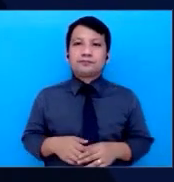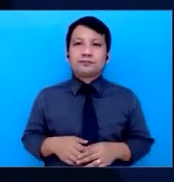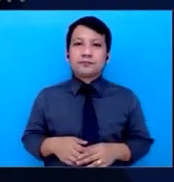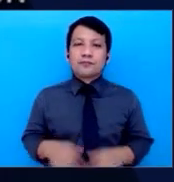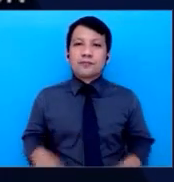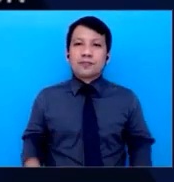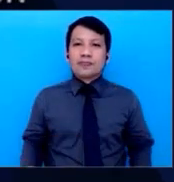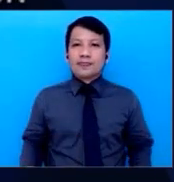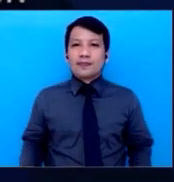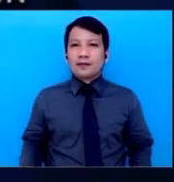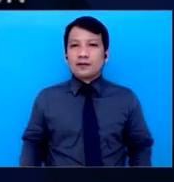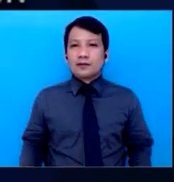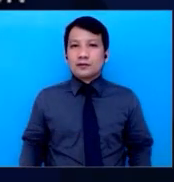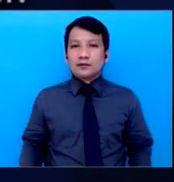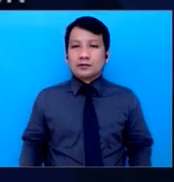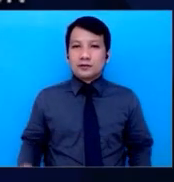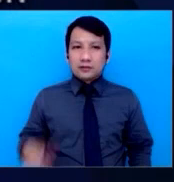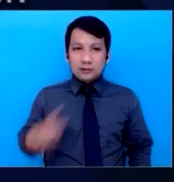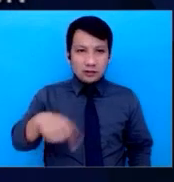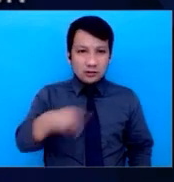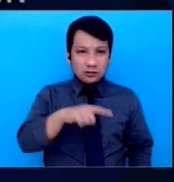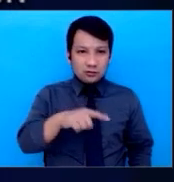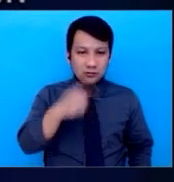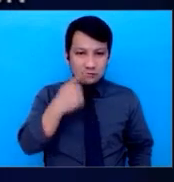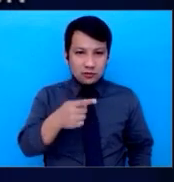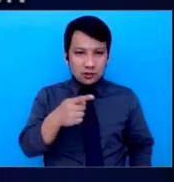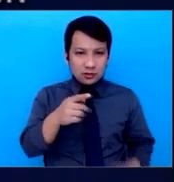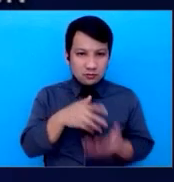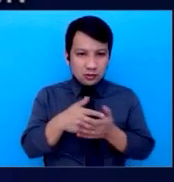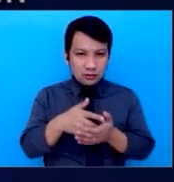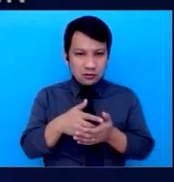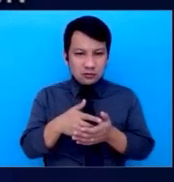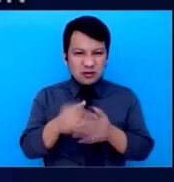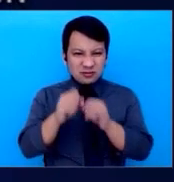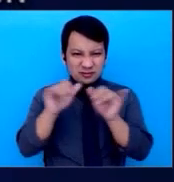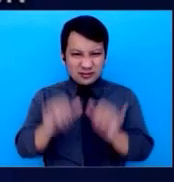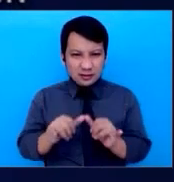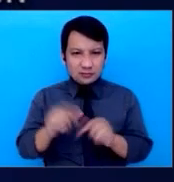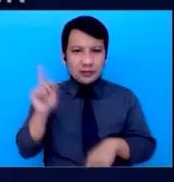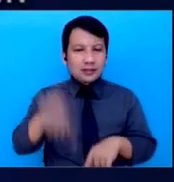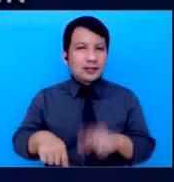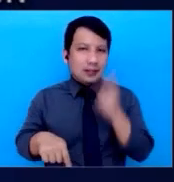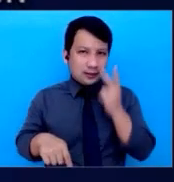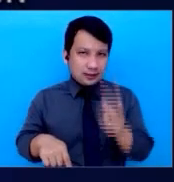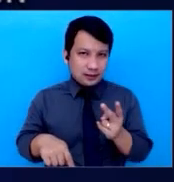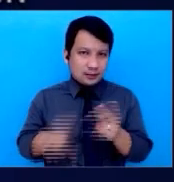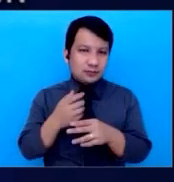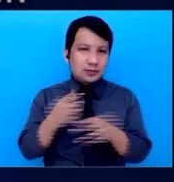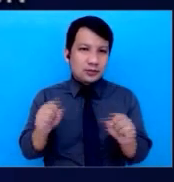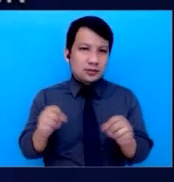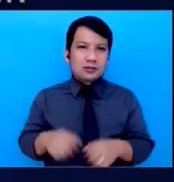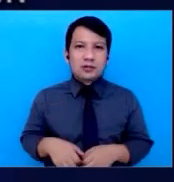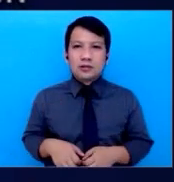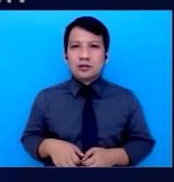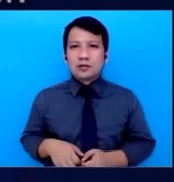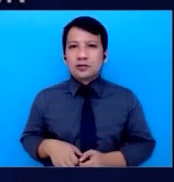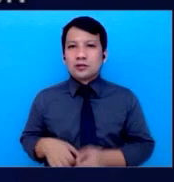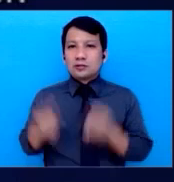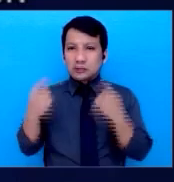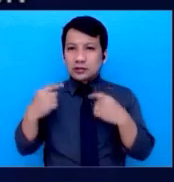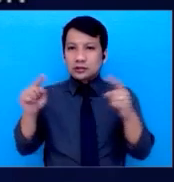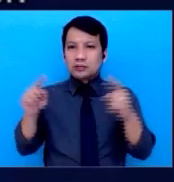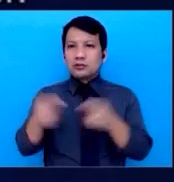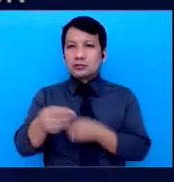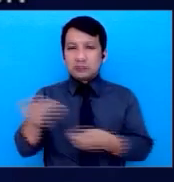Na-exploit talaga ho nila yung maliit na vulnerability. Kaya minsan hindi napipredict ng security system or naging successful yung transaction